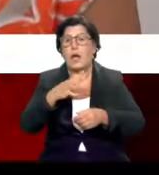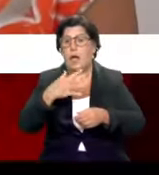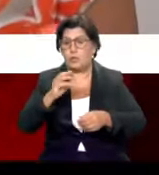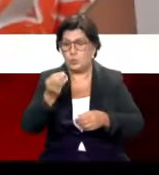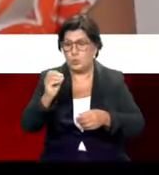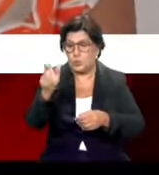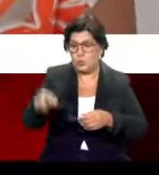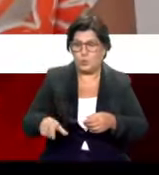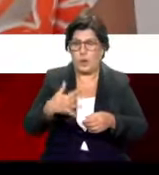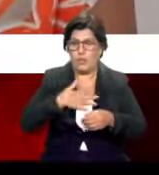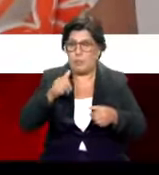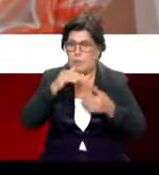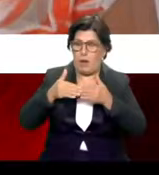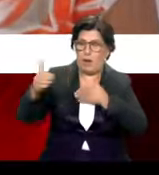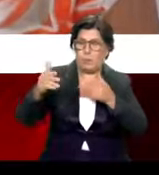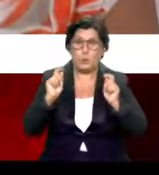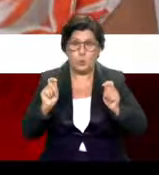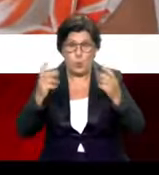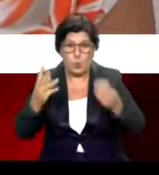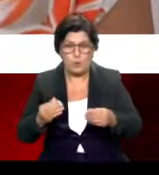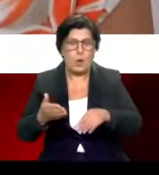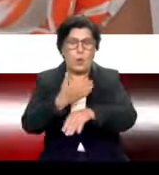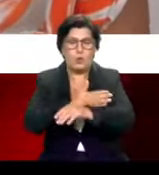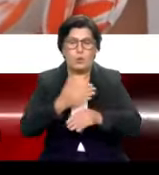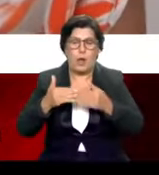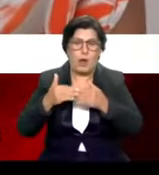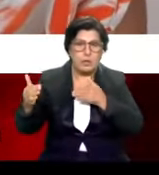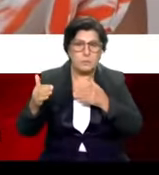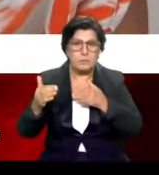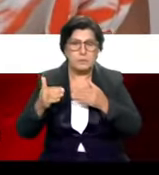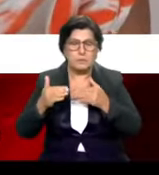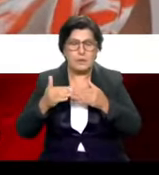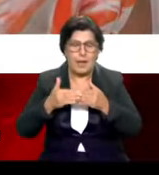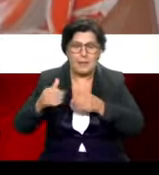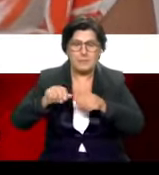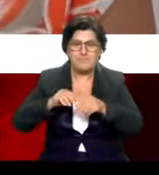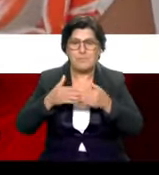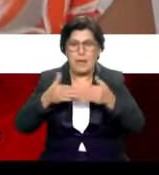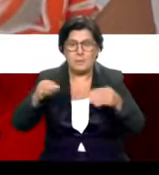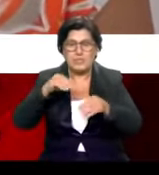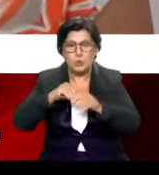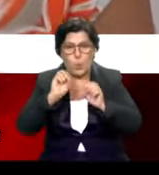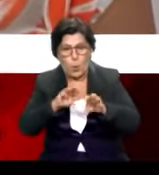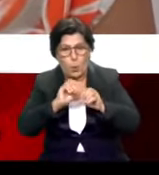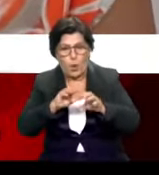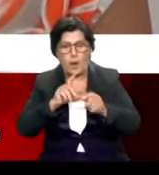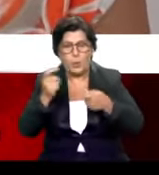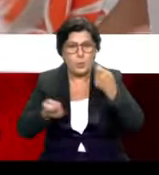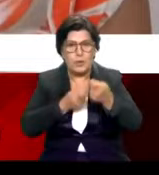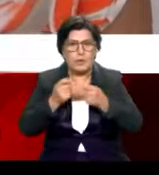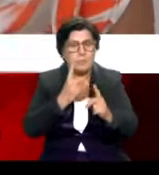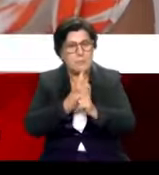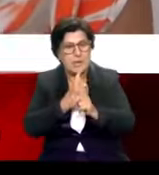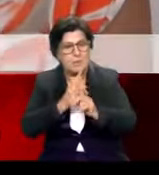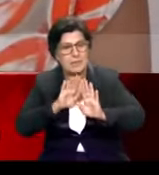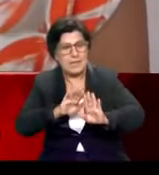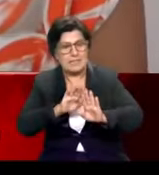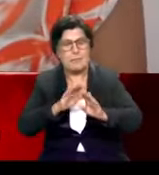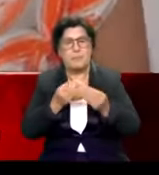babasından ayrılmakta zorlanıyorsa Öncelikle ayrılmanın çalışılması gerekiyor Bunun için çocuklara bireysel